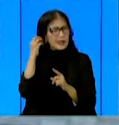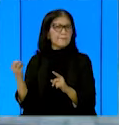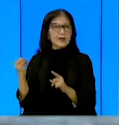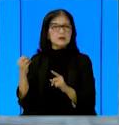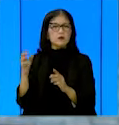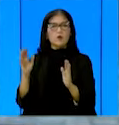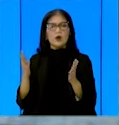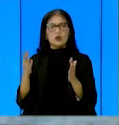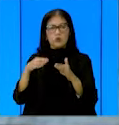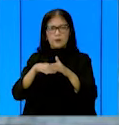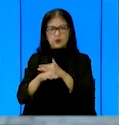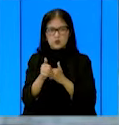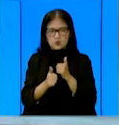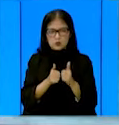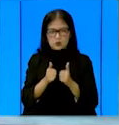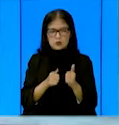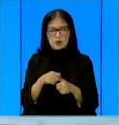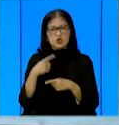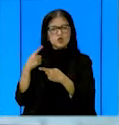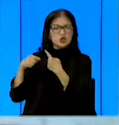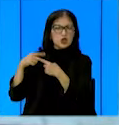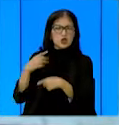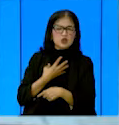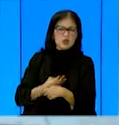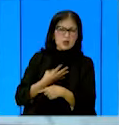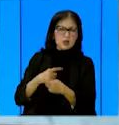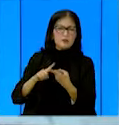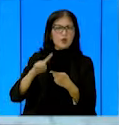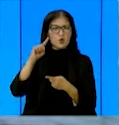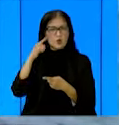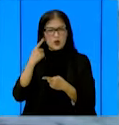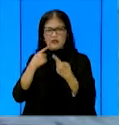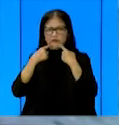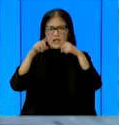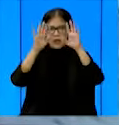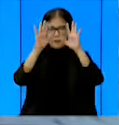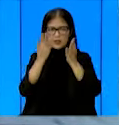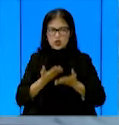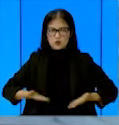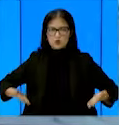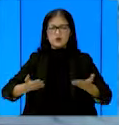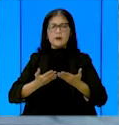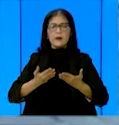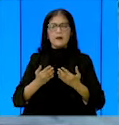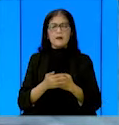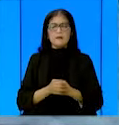dipaksa melepas alat bantu dengar saat ujian. Cerita sedih teman tuli tersebut viral di media